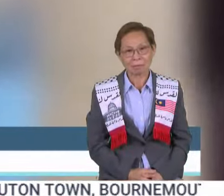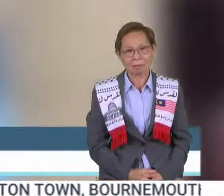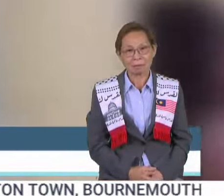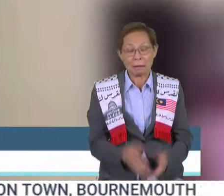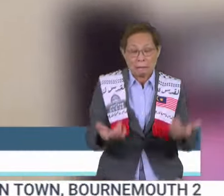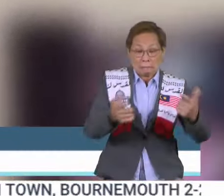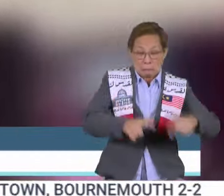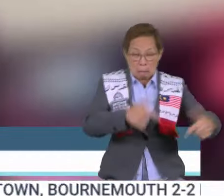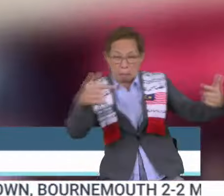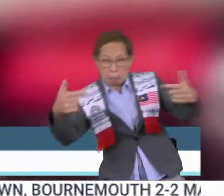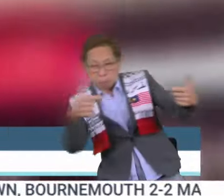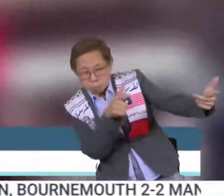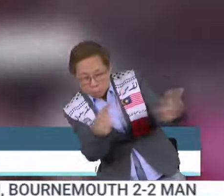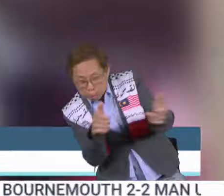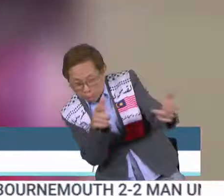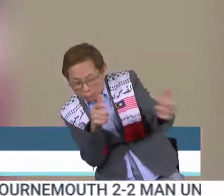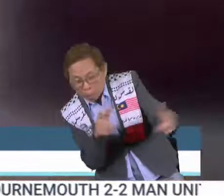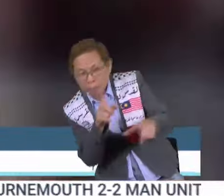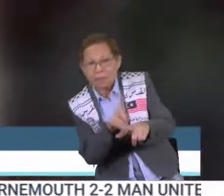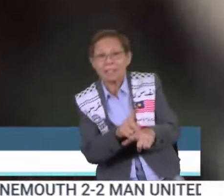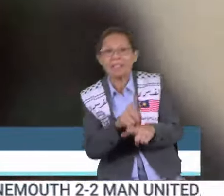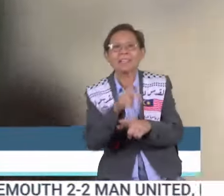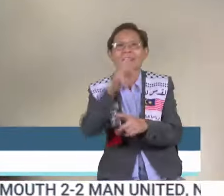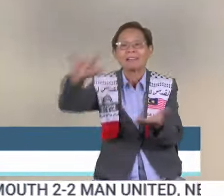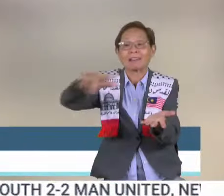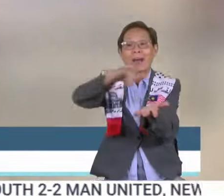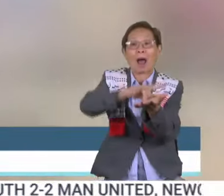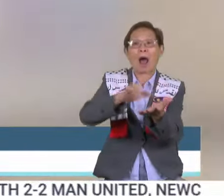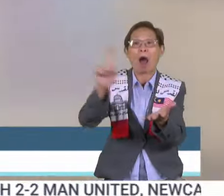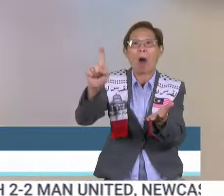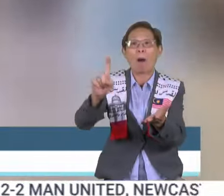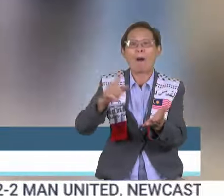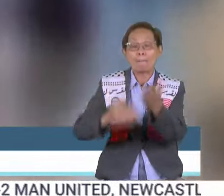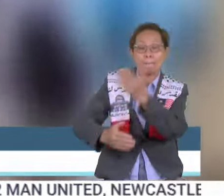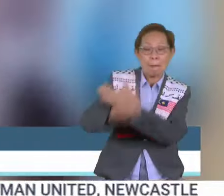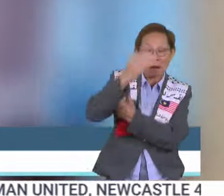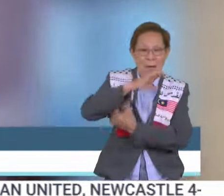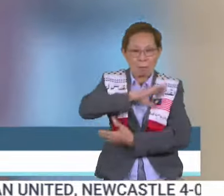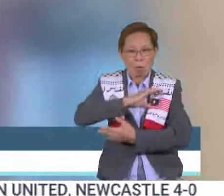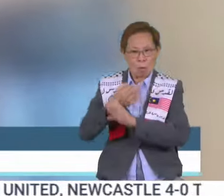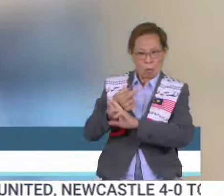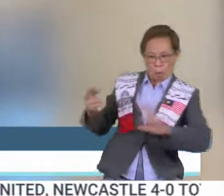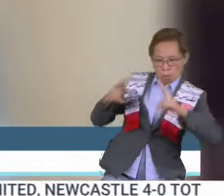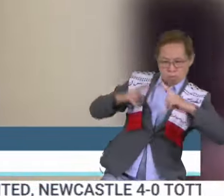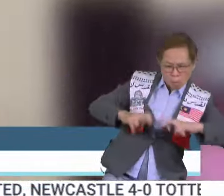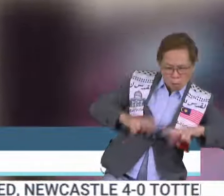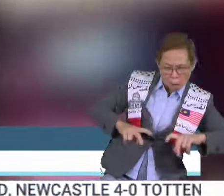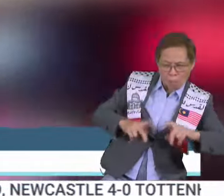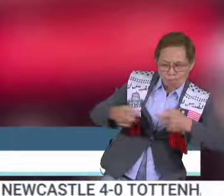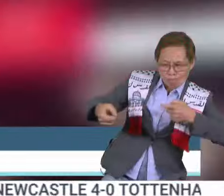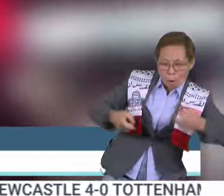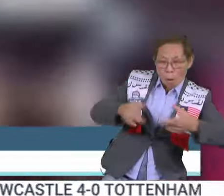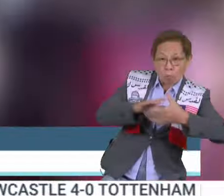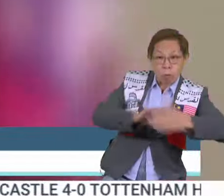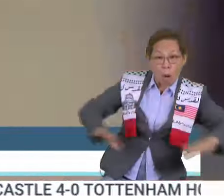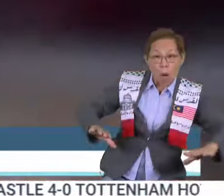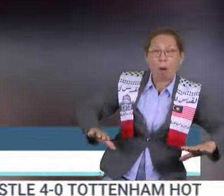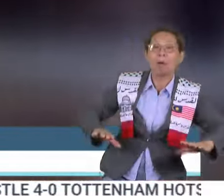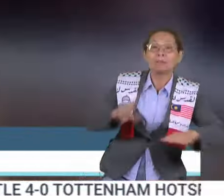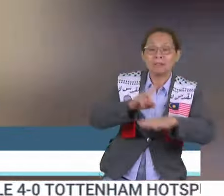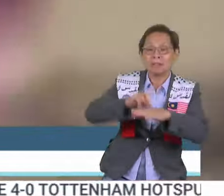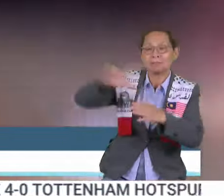Susulan kejadian tembakan di KLIA Terminal 1 awal pagi tadi, PDRM sedia mengkaji kawalan keselamatan secara terperinci